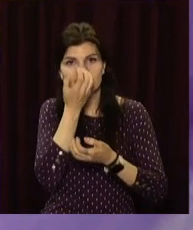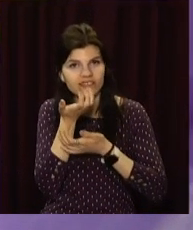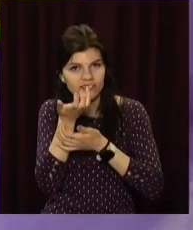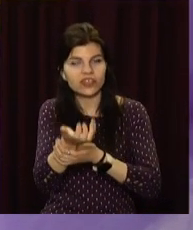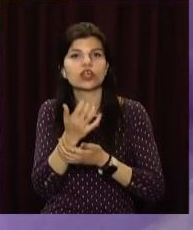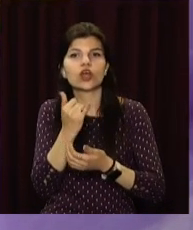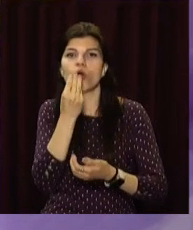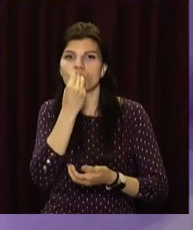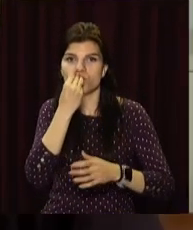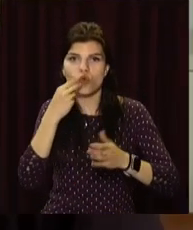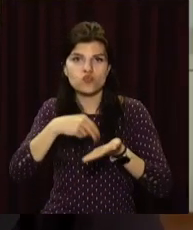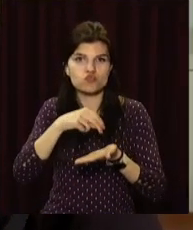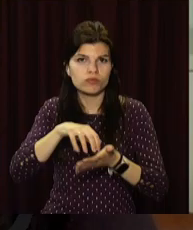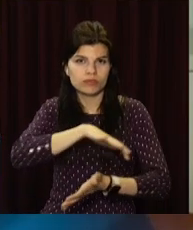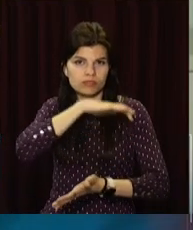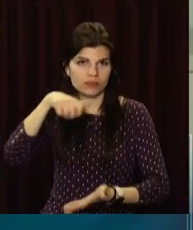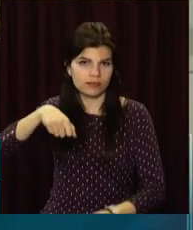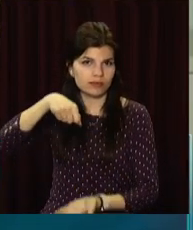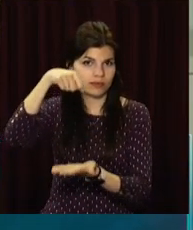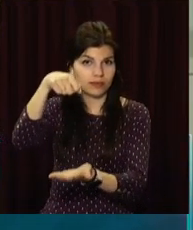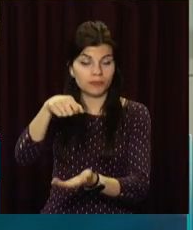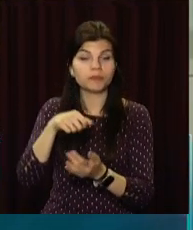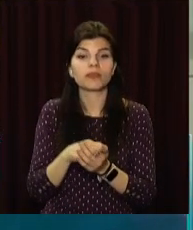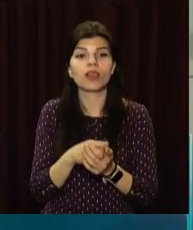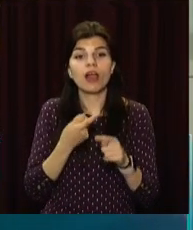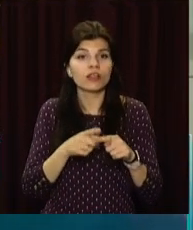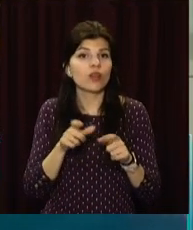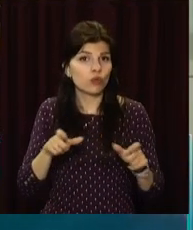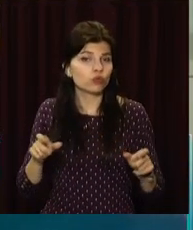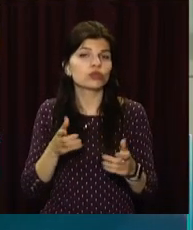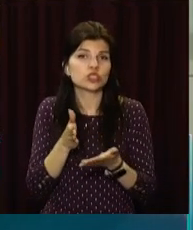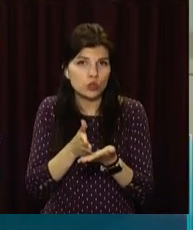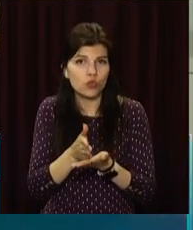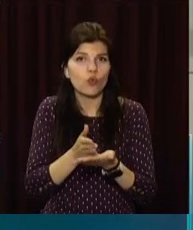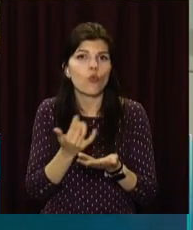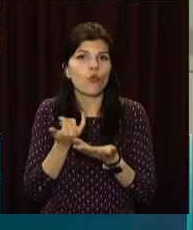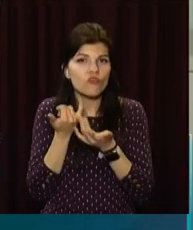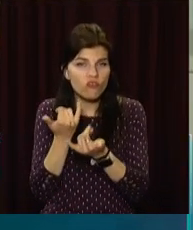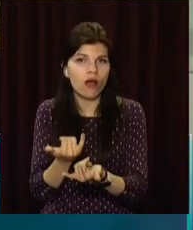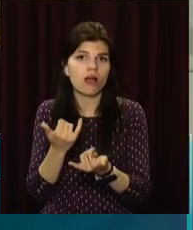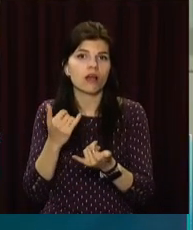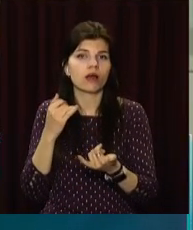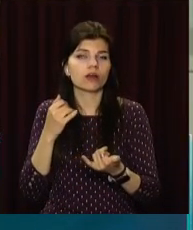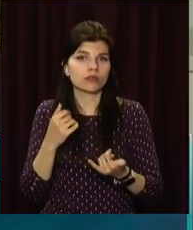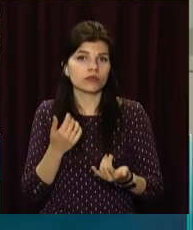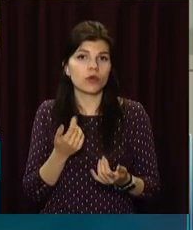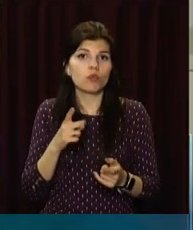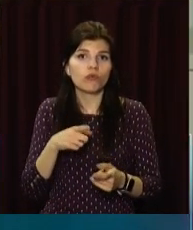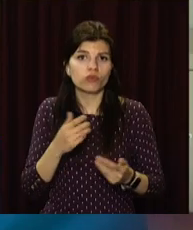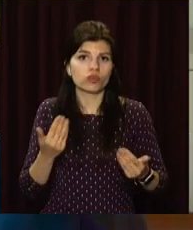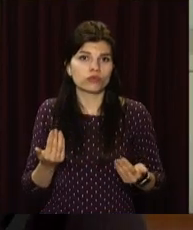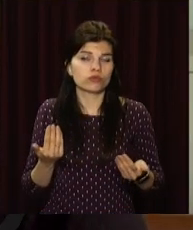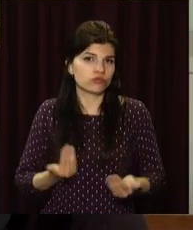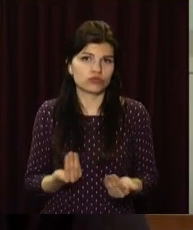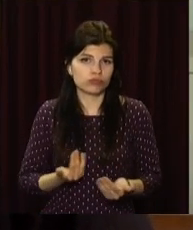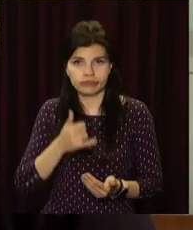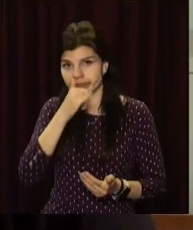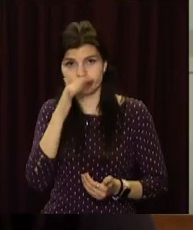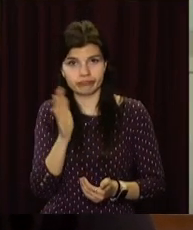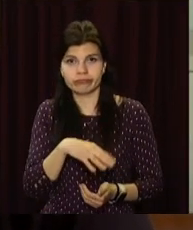та продуктові набори. Ці люди заслуговують на увагу і пошану, тому що вони пережили лихоліття